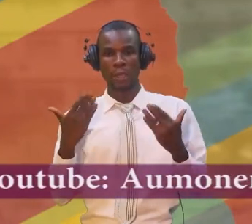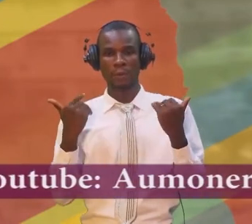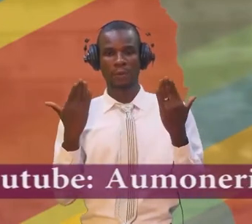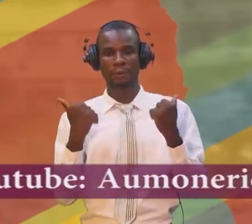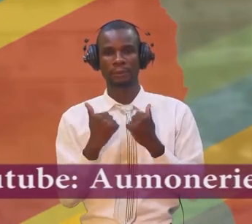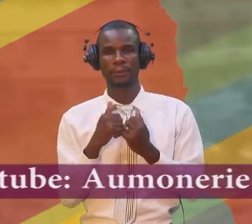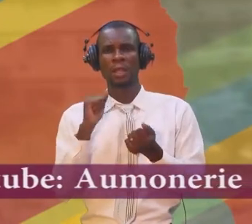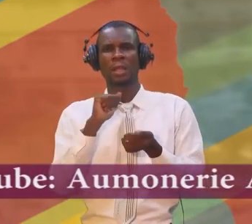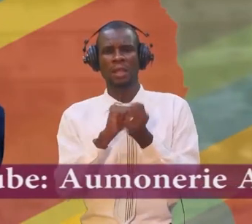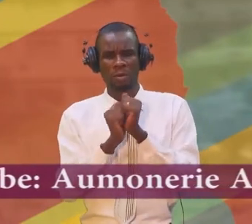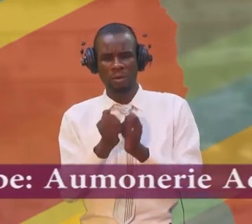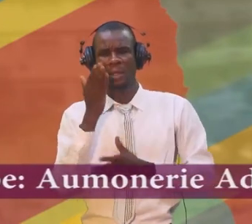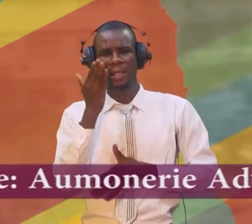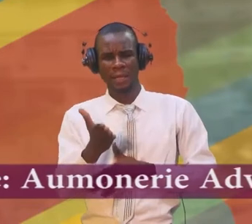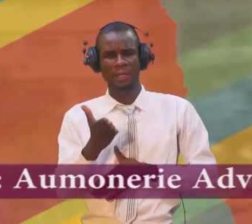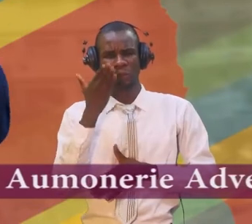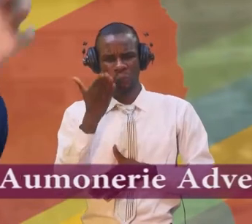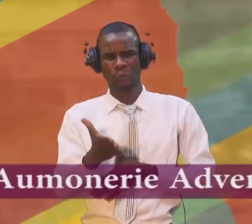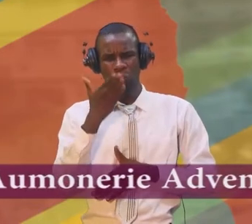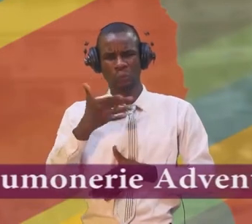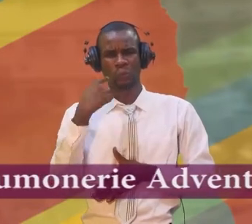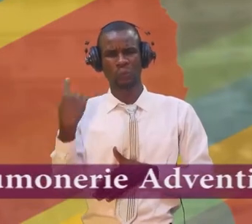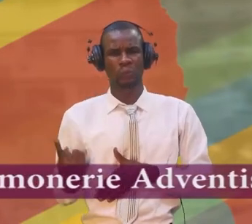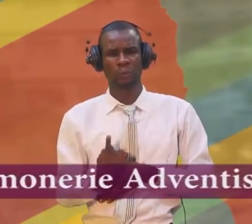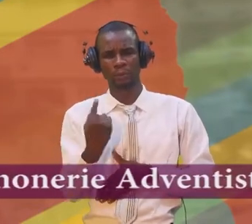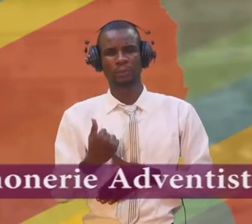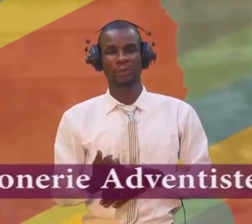adui kwamba hutaki. Shida tunazo.